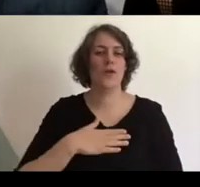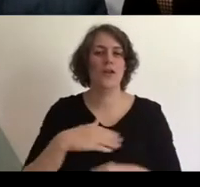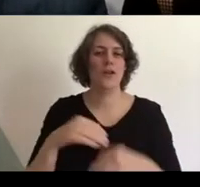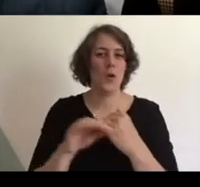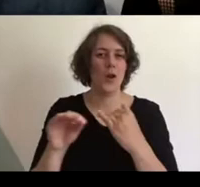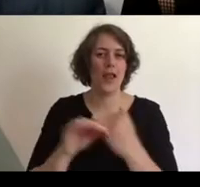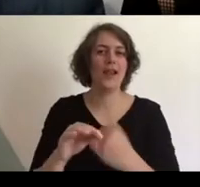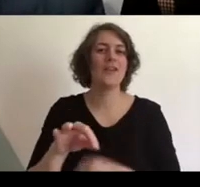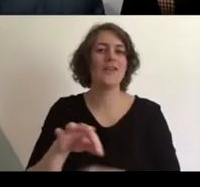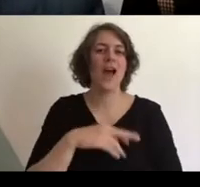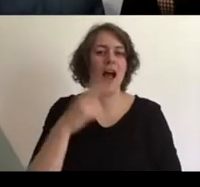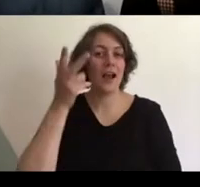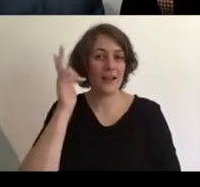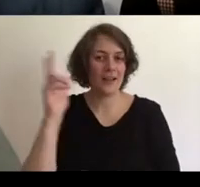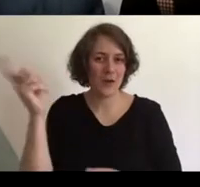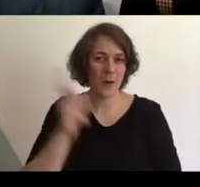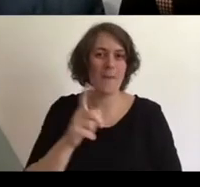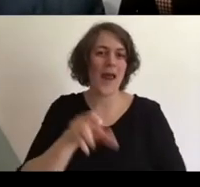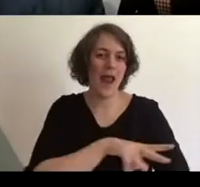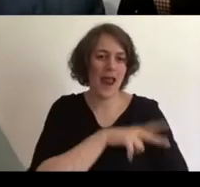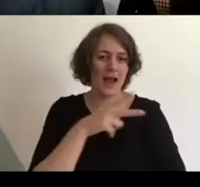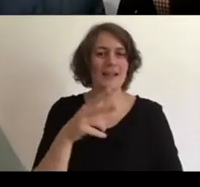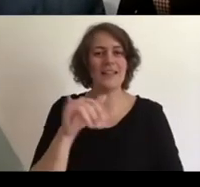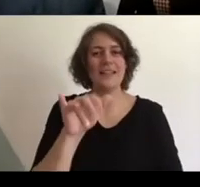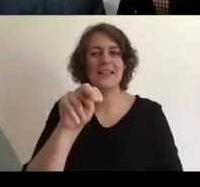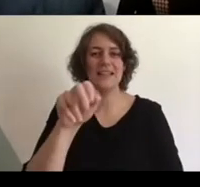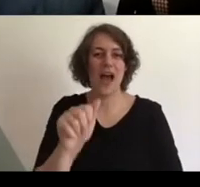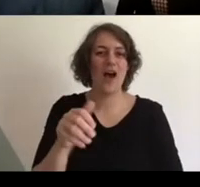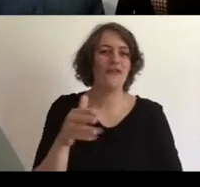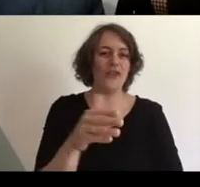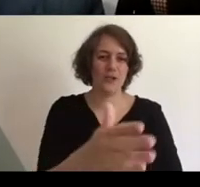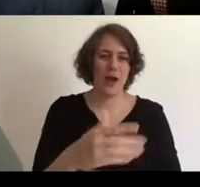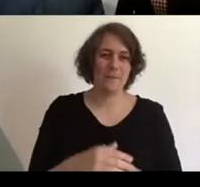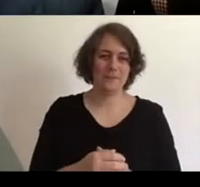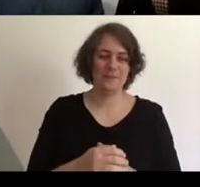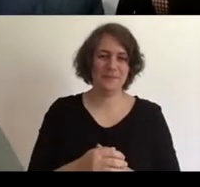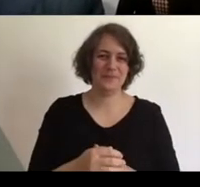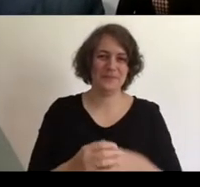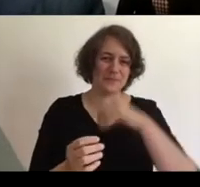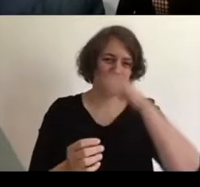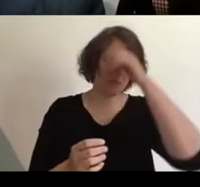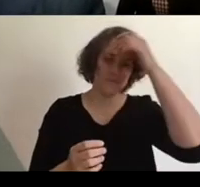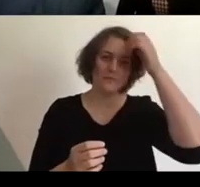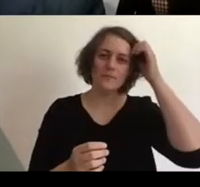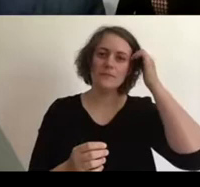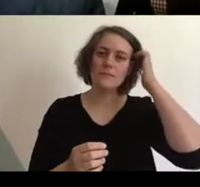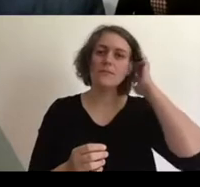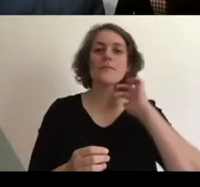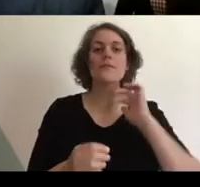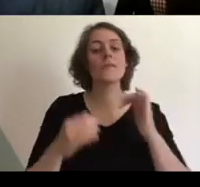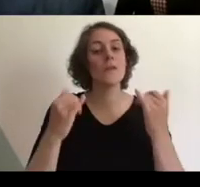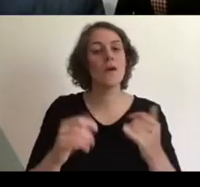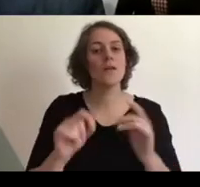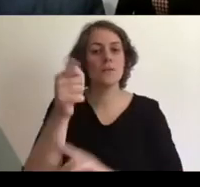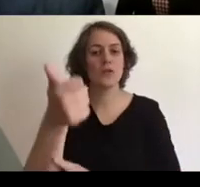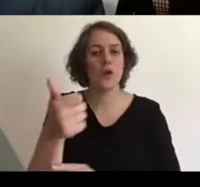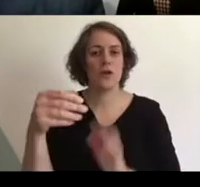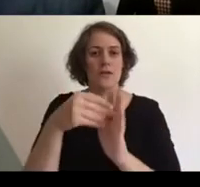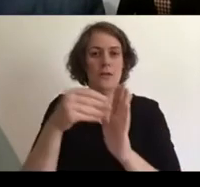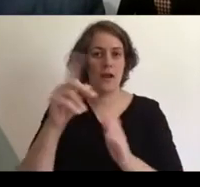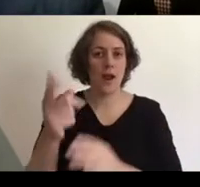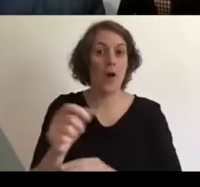Franken, Ina Fischer. Hallo. Ja, und dann ist heute noch besonders in dieser Folge, dass wir zum ersten Mal